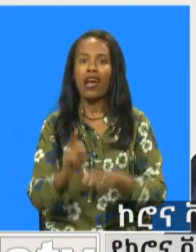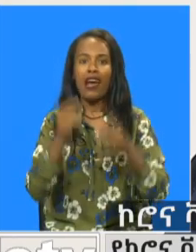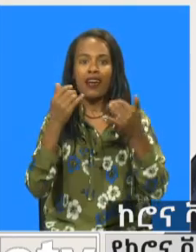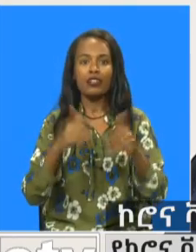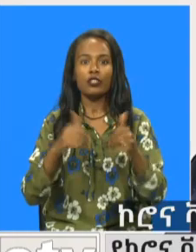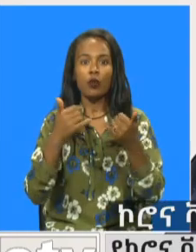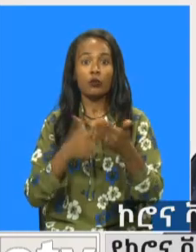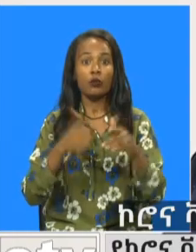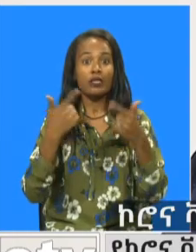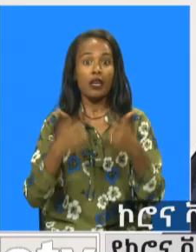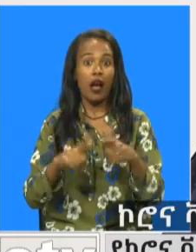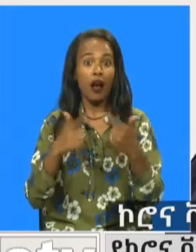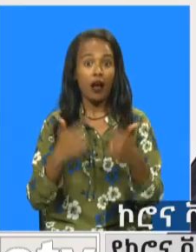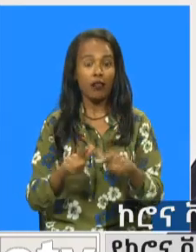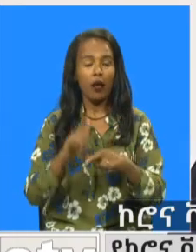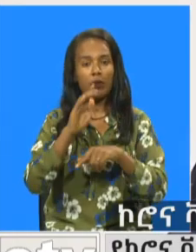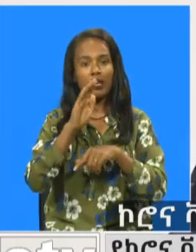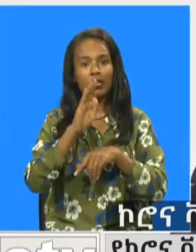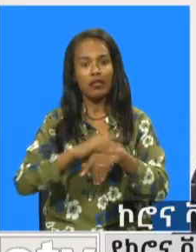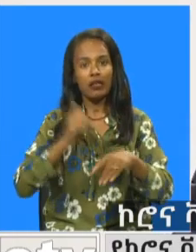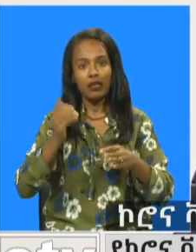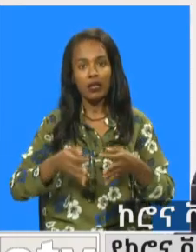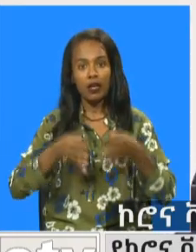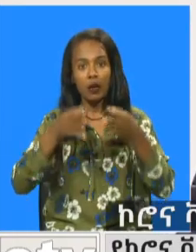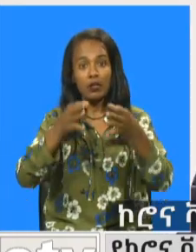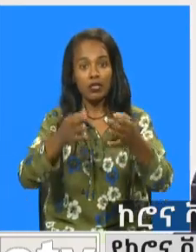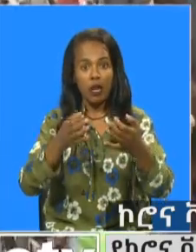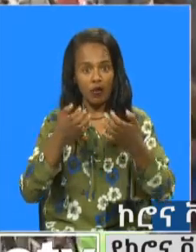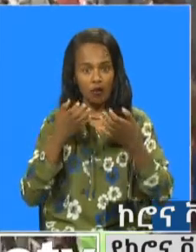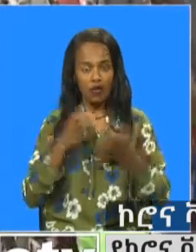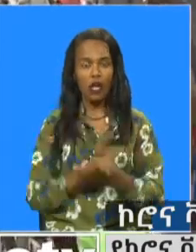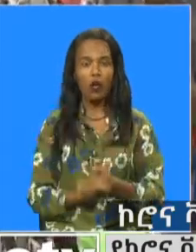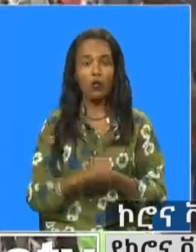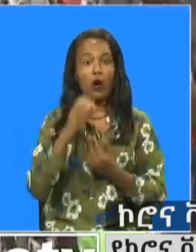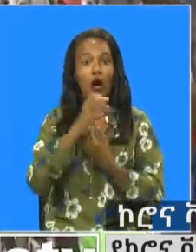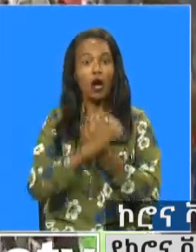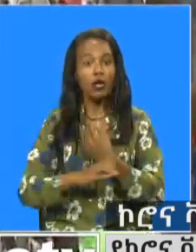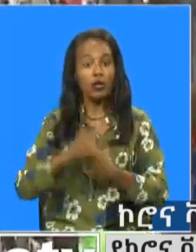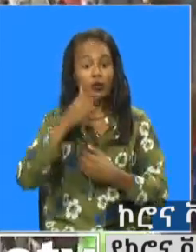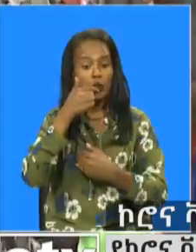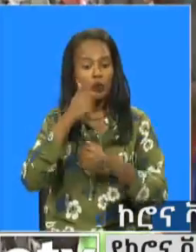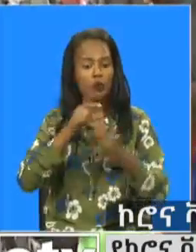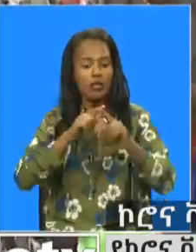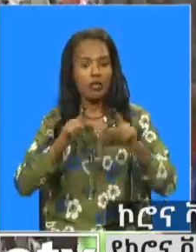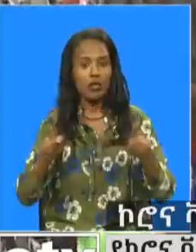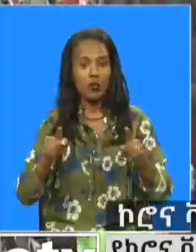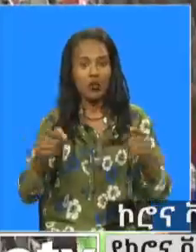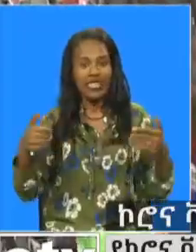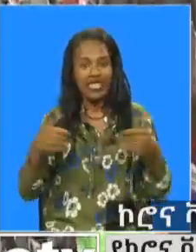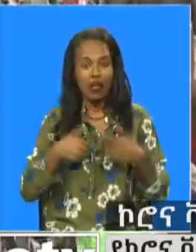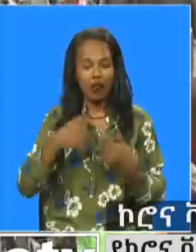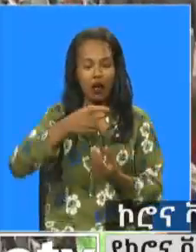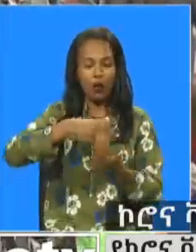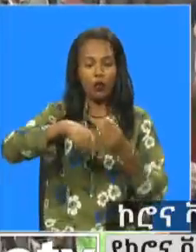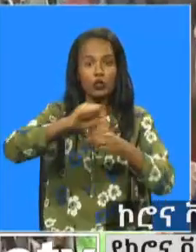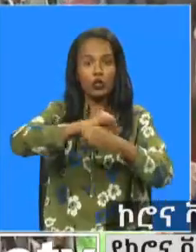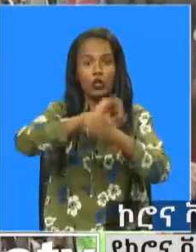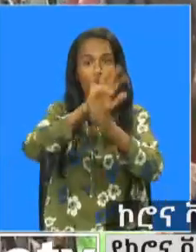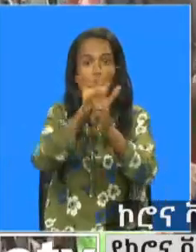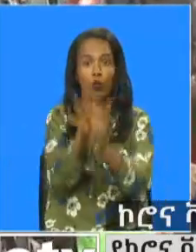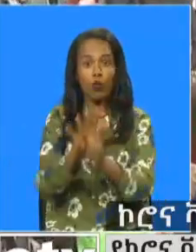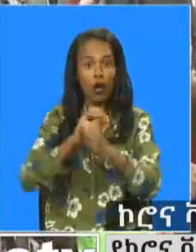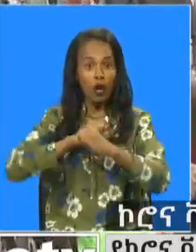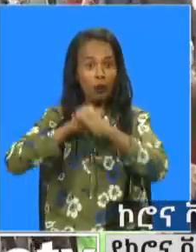እንዲጫወት በዚህ አጋጣሚ ጥሪ ለማድረግ ነው ማለት ነው። ሀገርን ብሎም የተለዩ የስጋት አካባቢዎችን ከኮሮና ቫይረስ